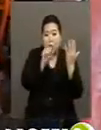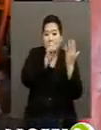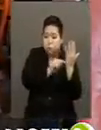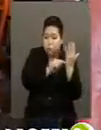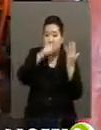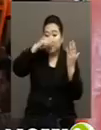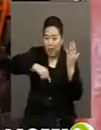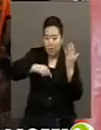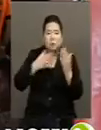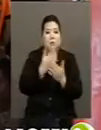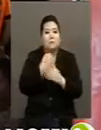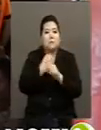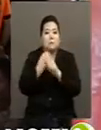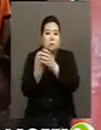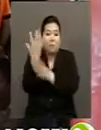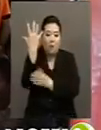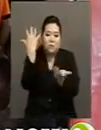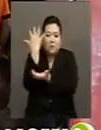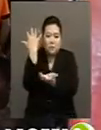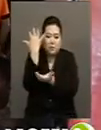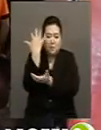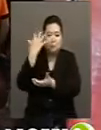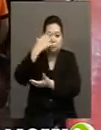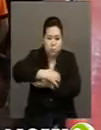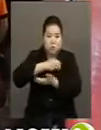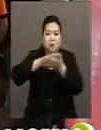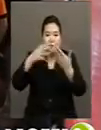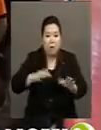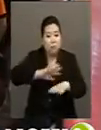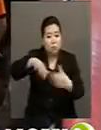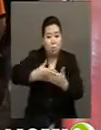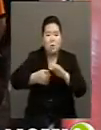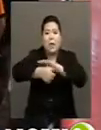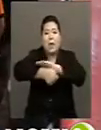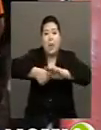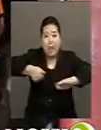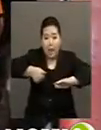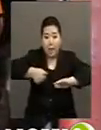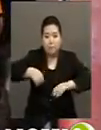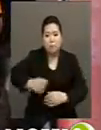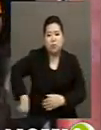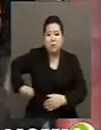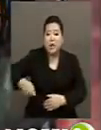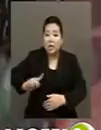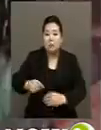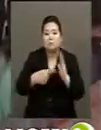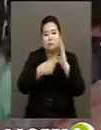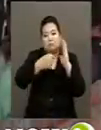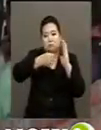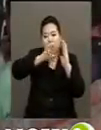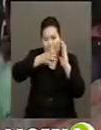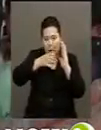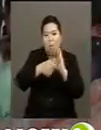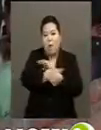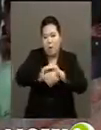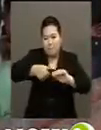งแล้วส่งให้กับขบวนการทั้งหมดหลบหนีเข้าประเทศมาทางแนวชายแดนอังคณประเทศจังหวัดสระแก้วก็จะ